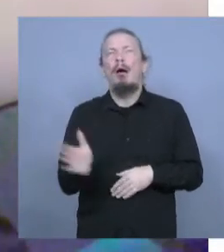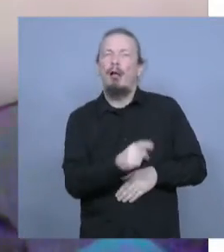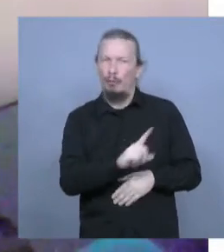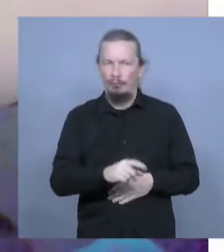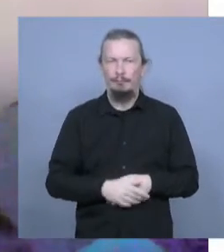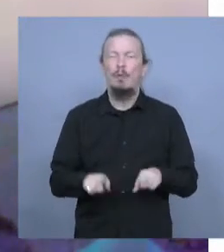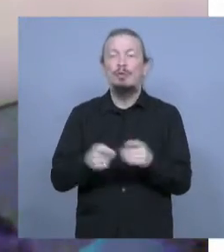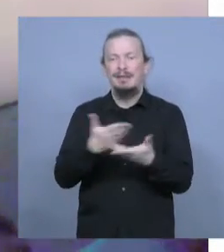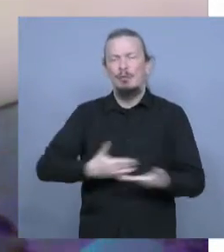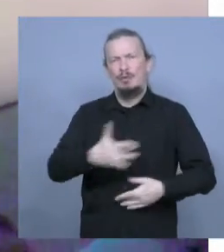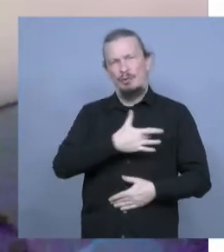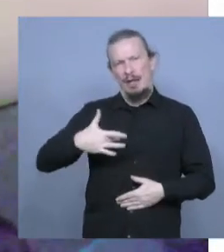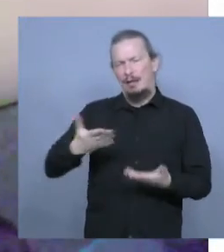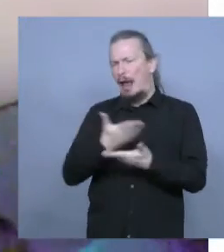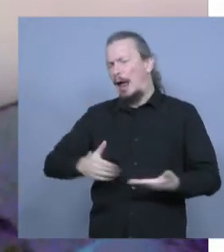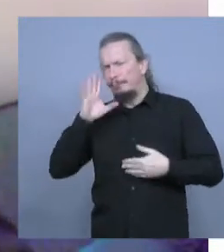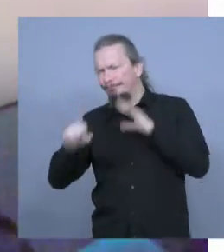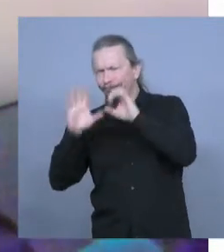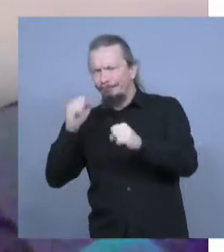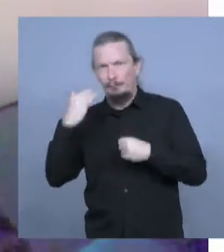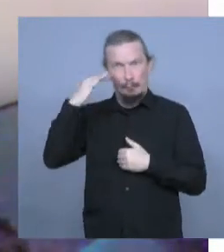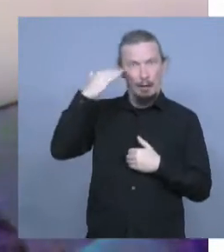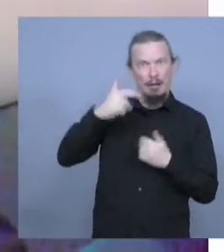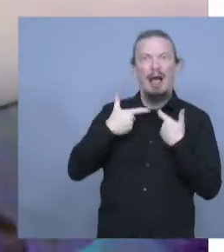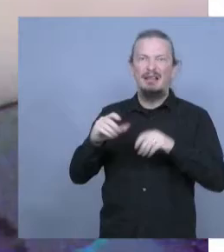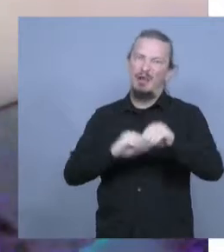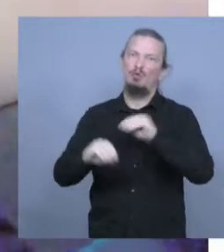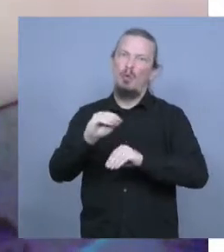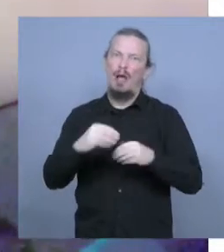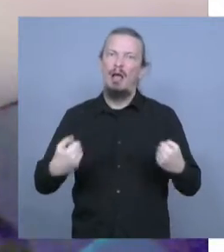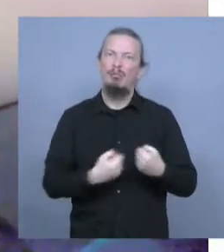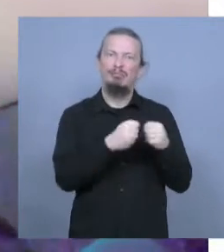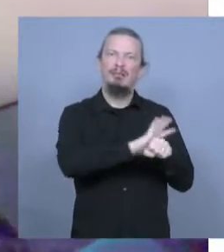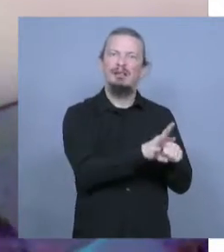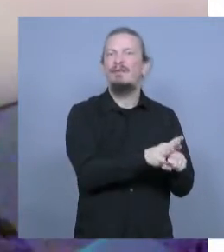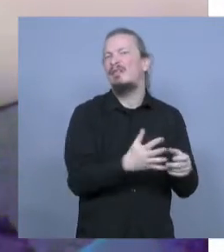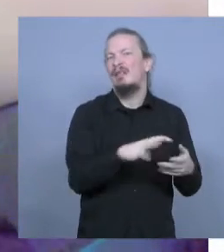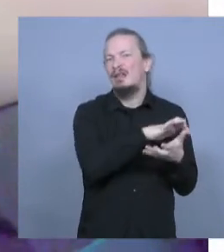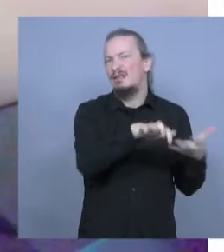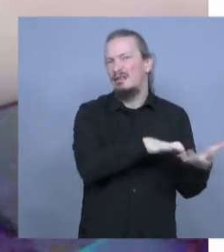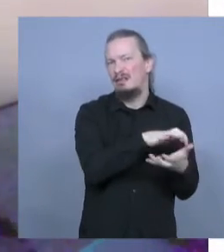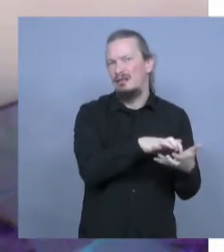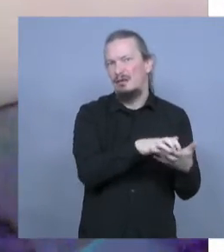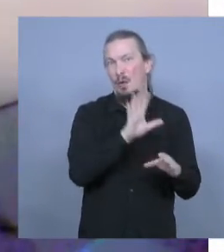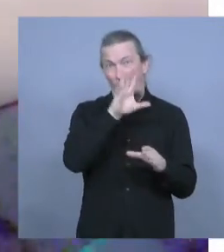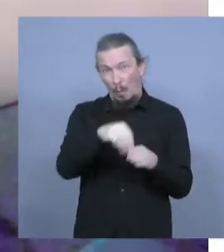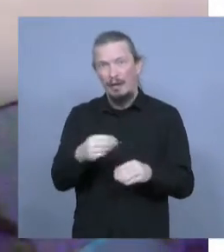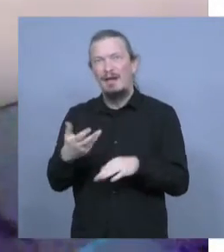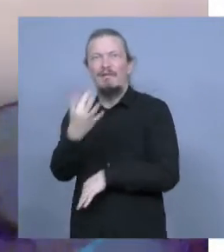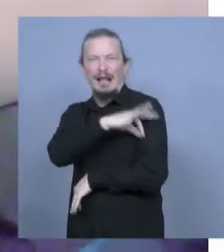à les situations sanitaires de certains habitants et de l'accès aux soins en période de crise sanitaire, y compris sur de l'accès à la